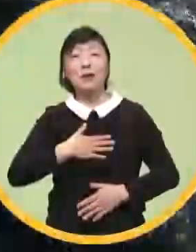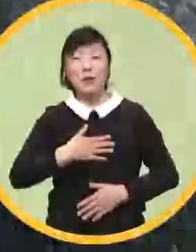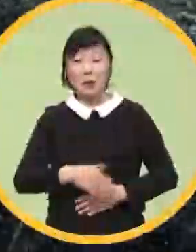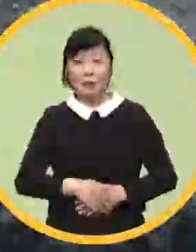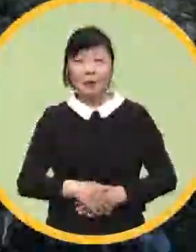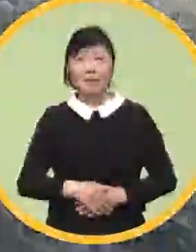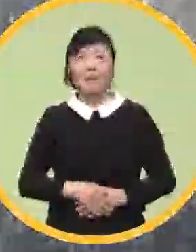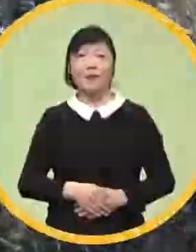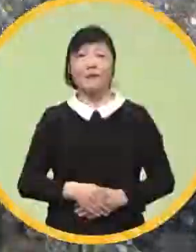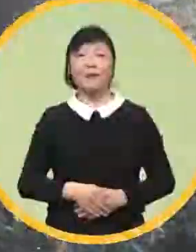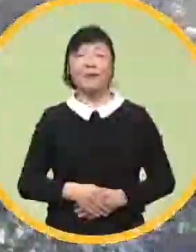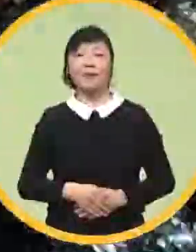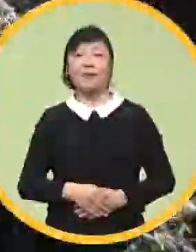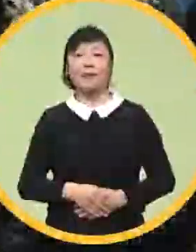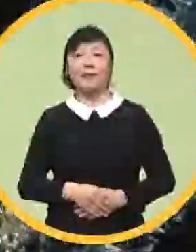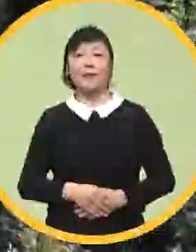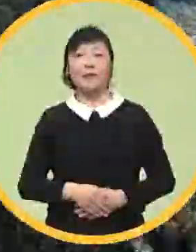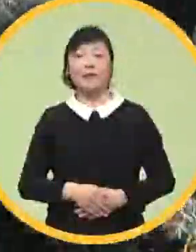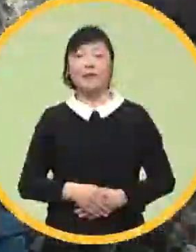ください